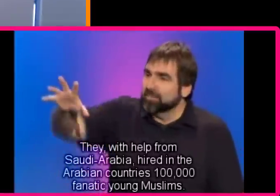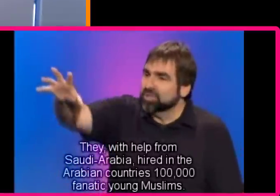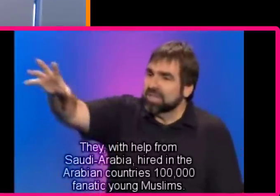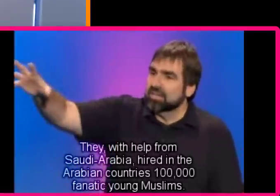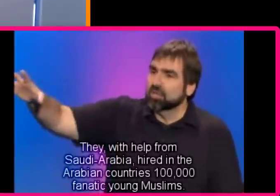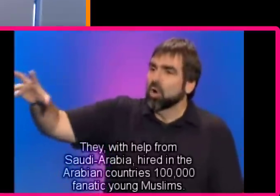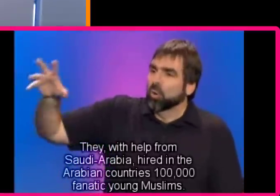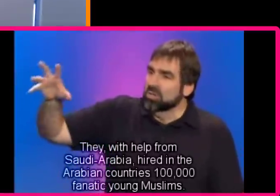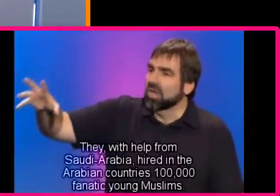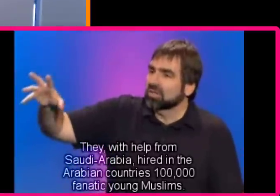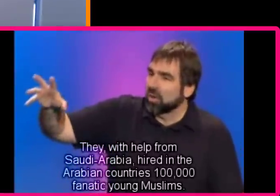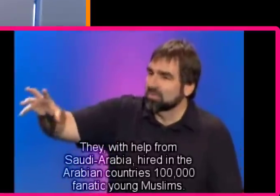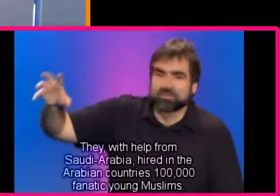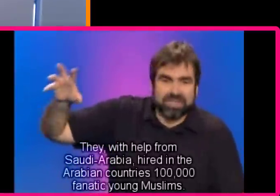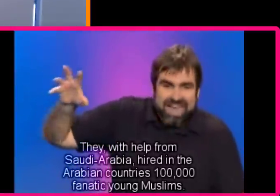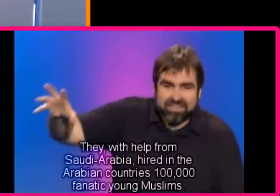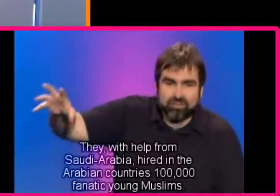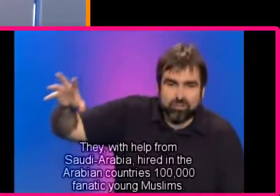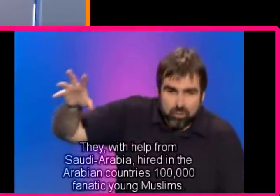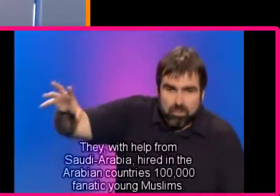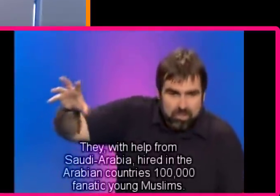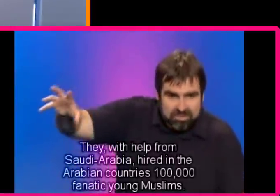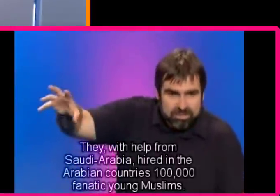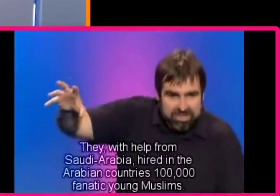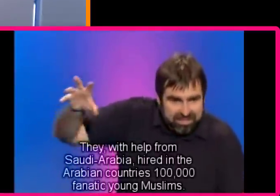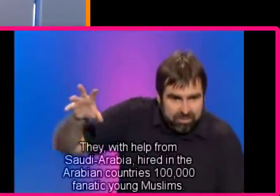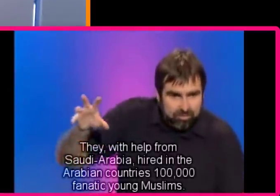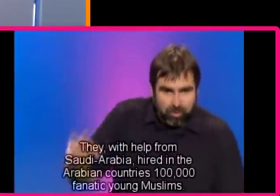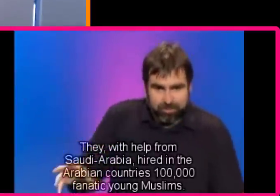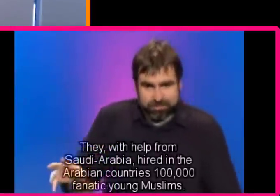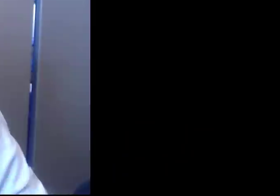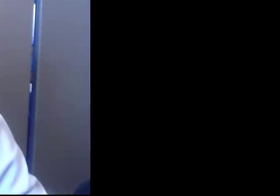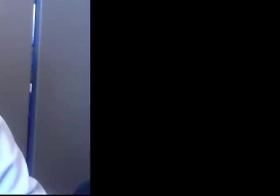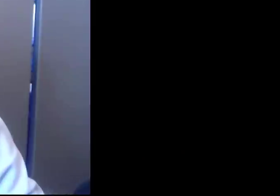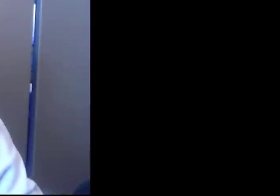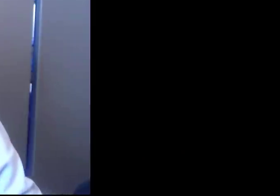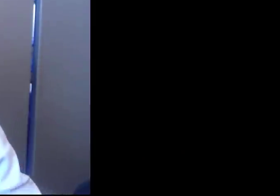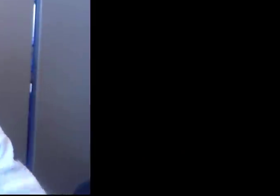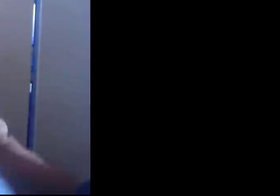arabischen ländern 100.000 fanatische junge moslems angeworben